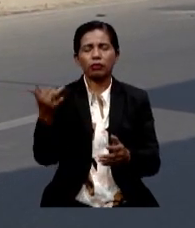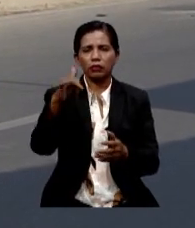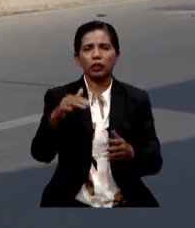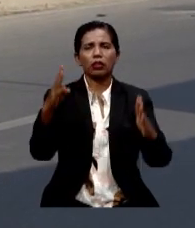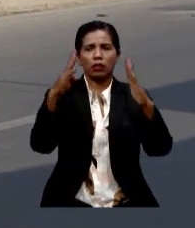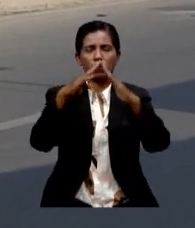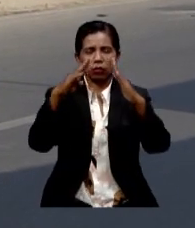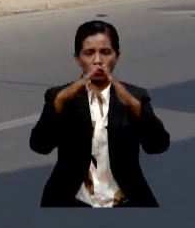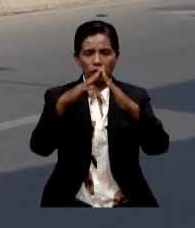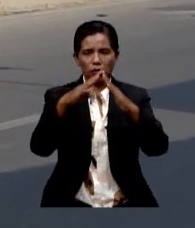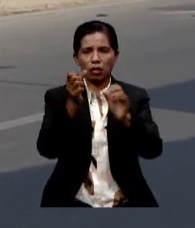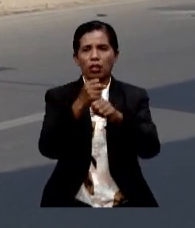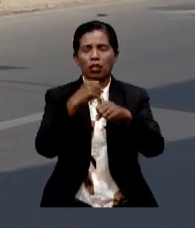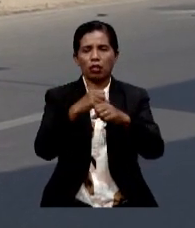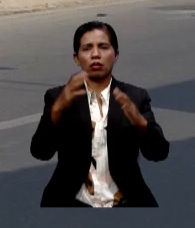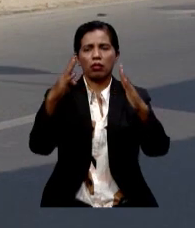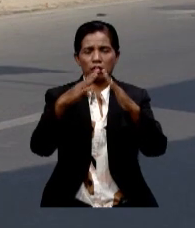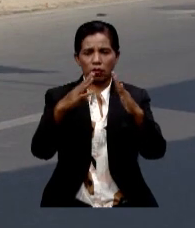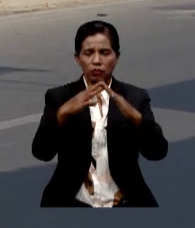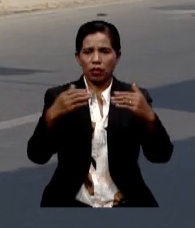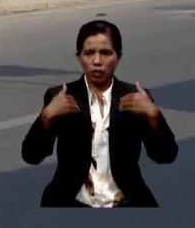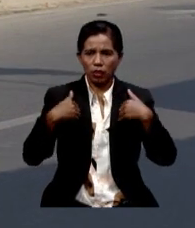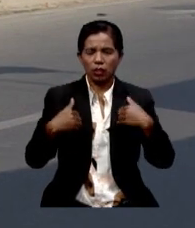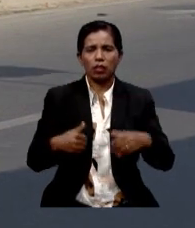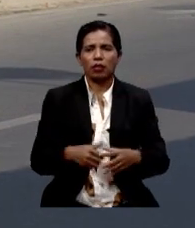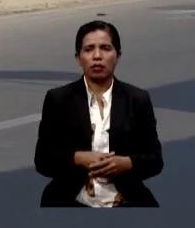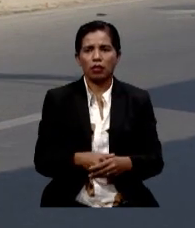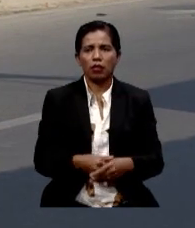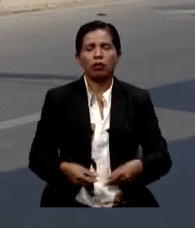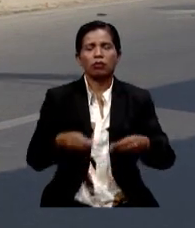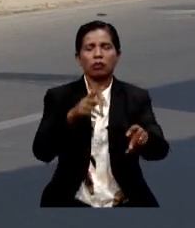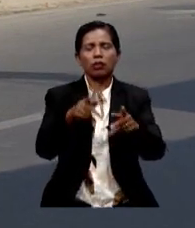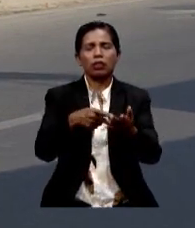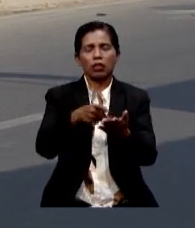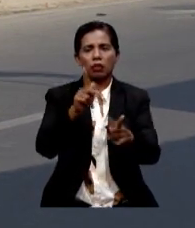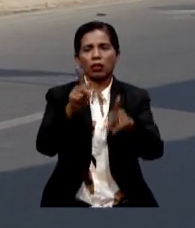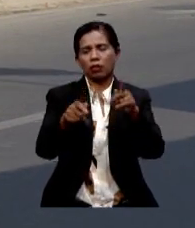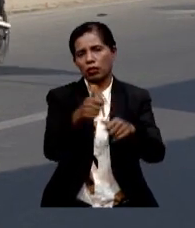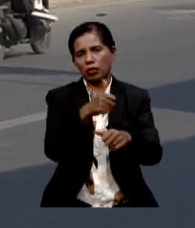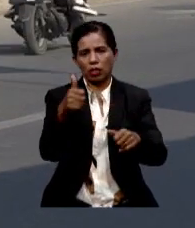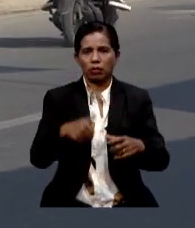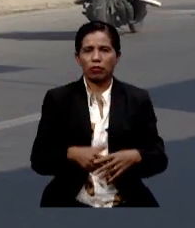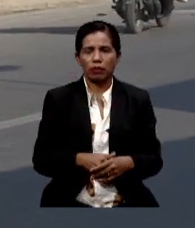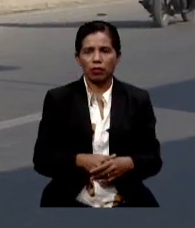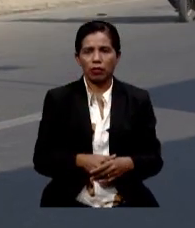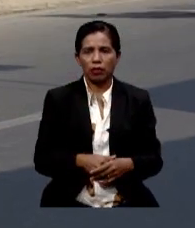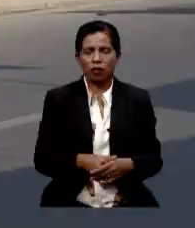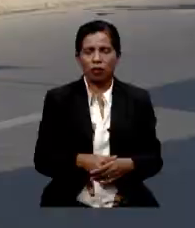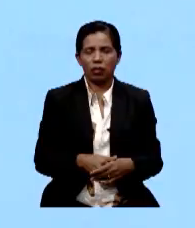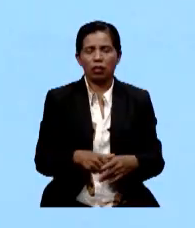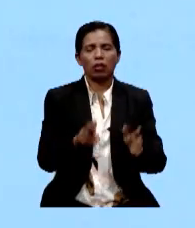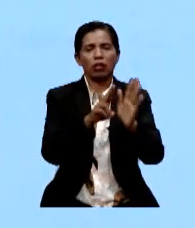ita kantor desa ini ne ne naik lagi ha. Ne vali luka bay mas silu. Por jim pun seorang sihir